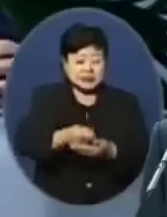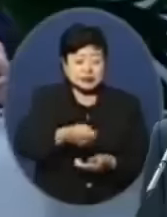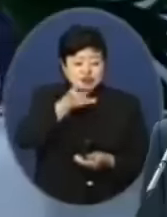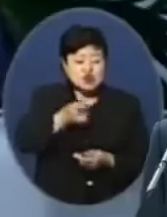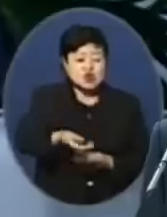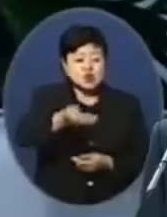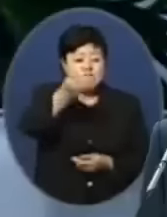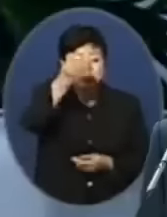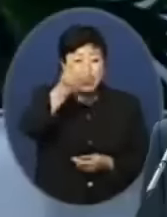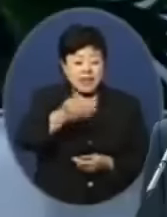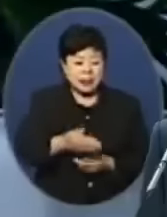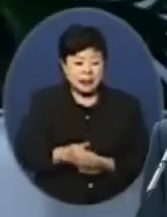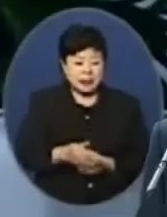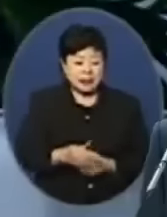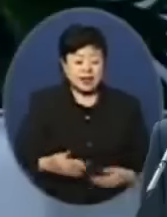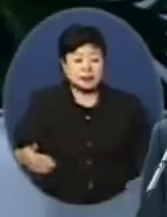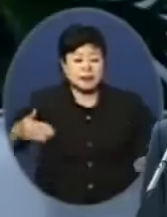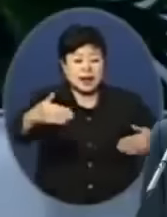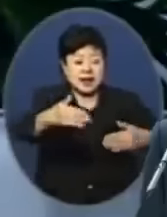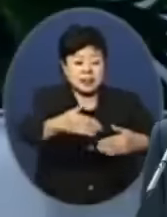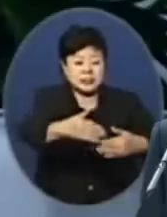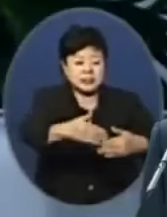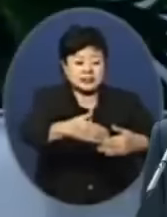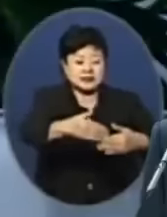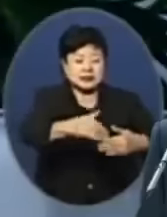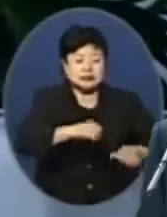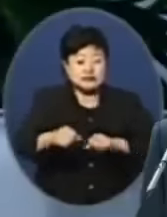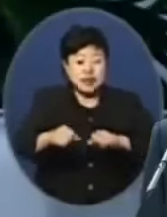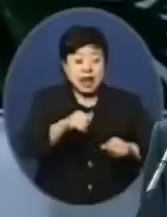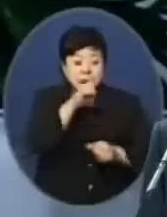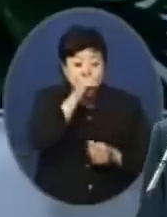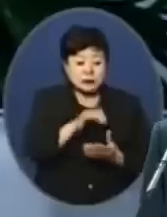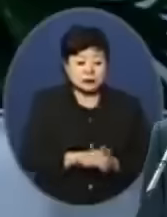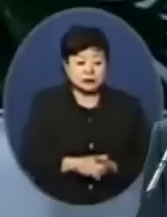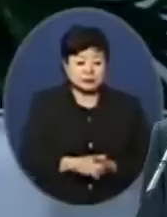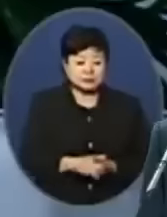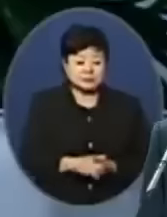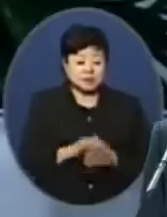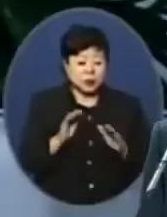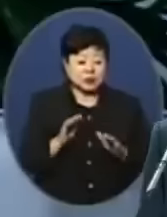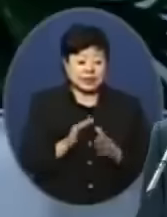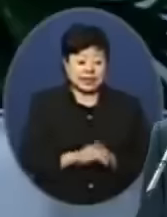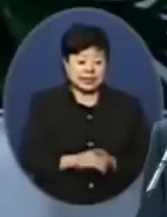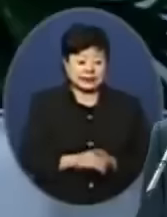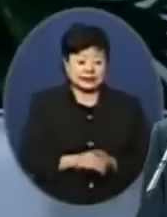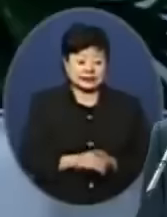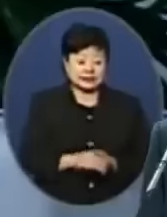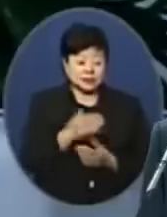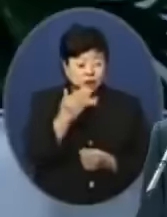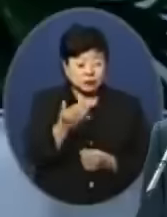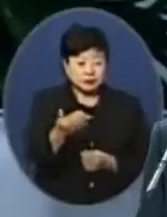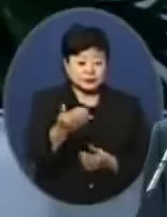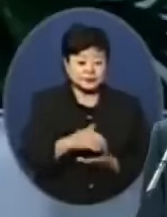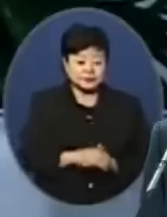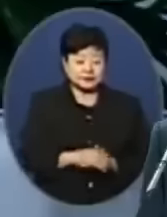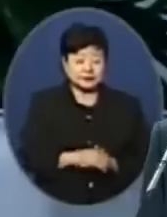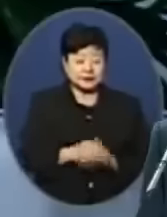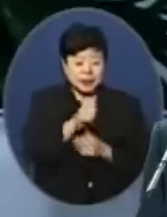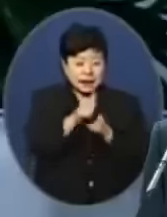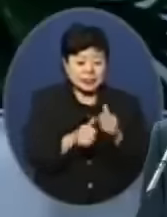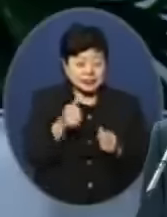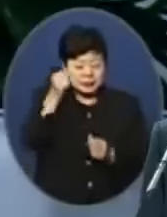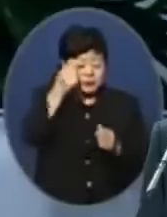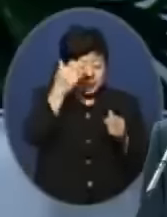수면에 가슴에 앉듯이 운행하고 있었습니다. 오늘날 여러분